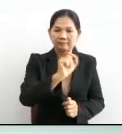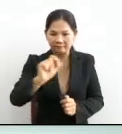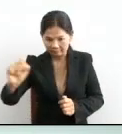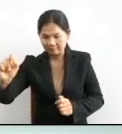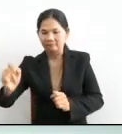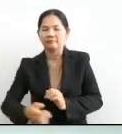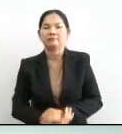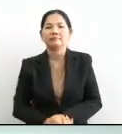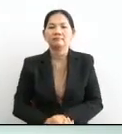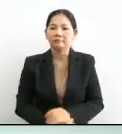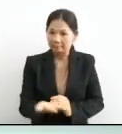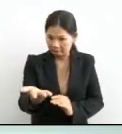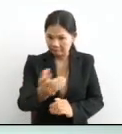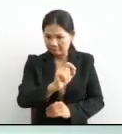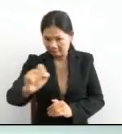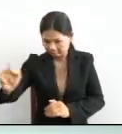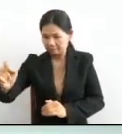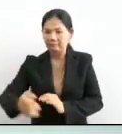chà